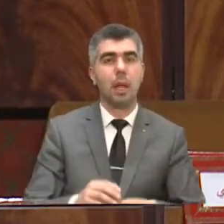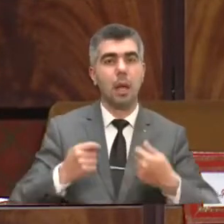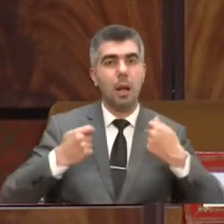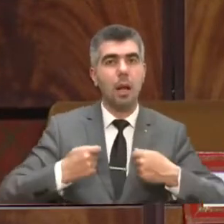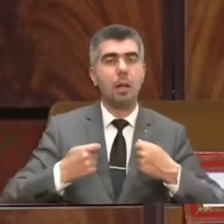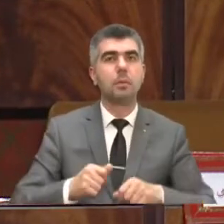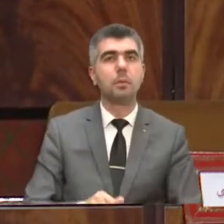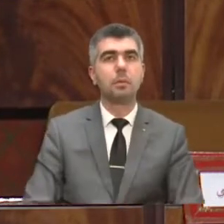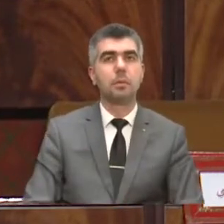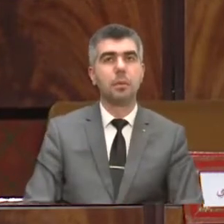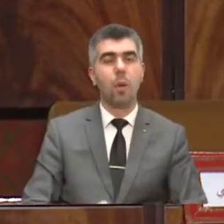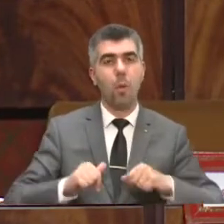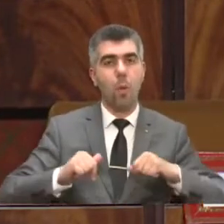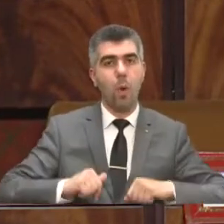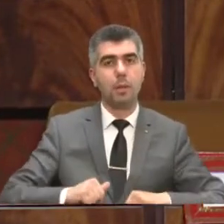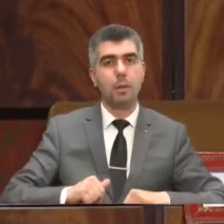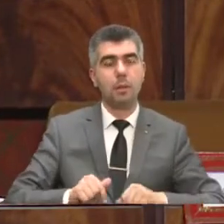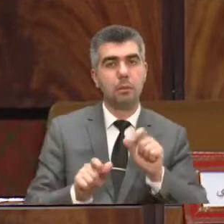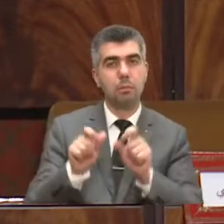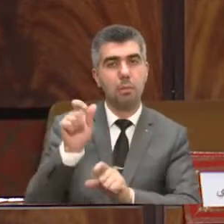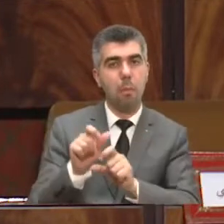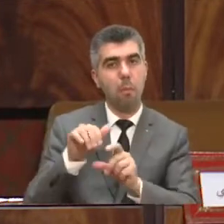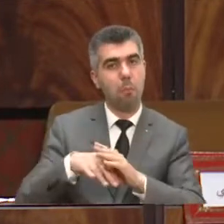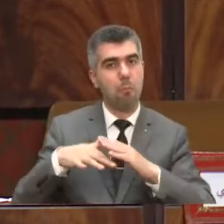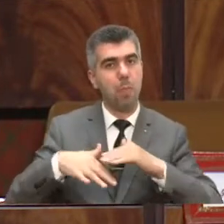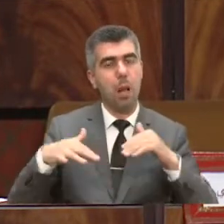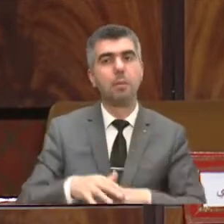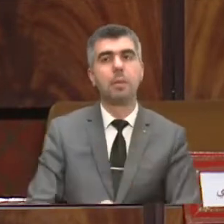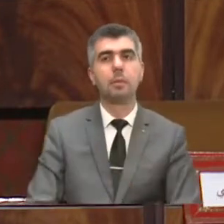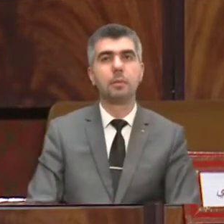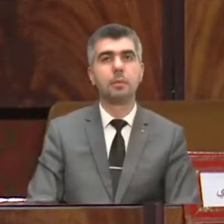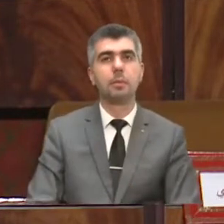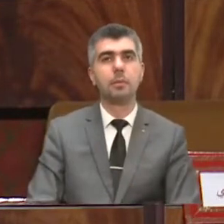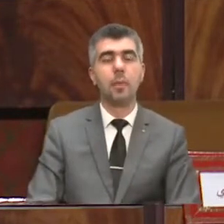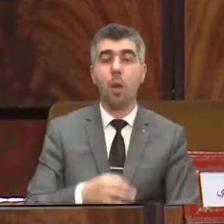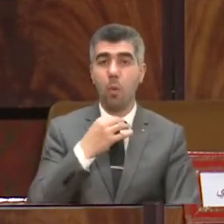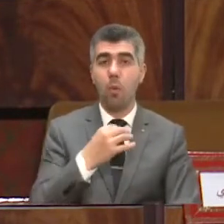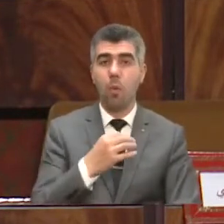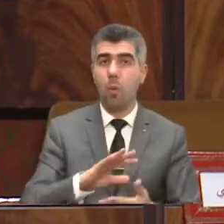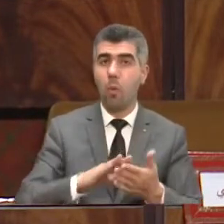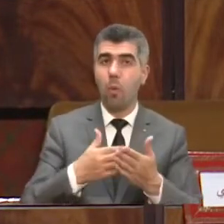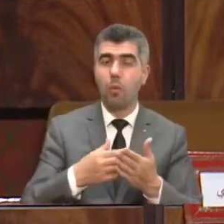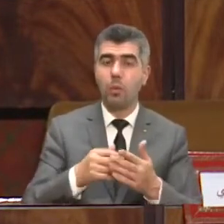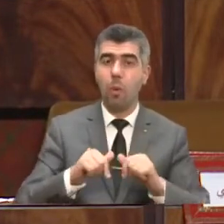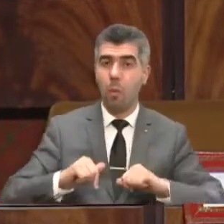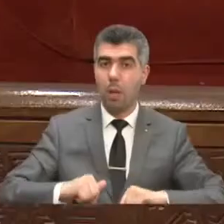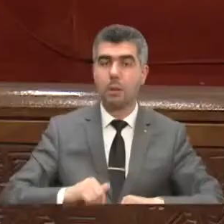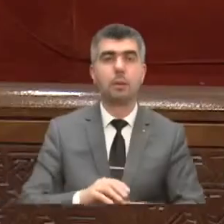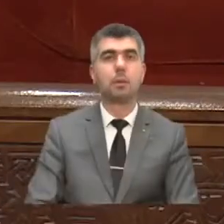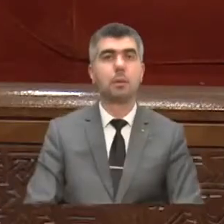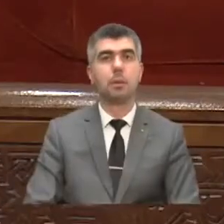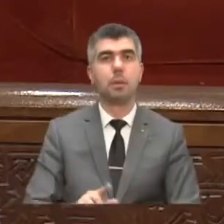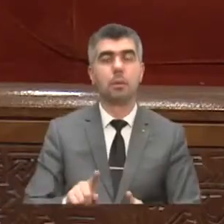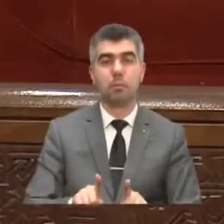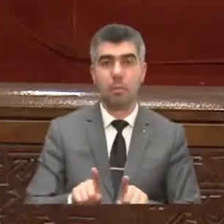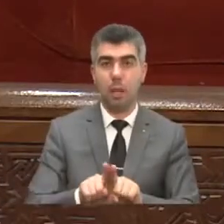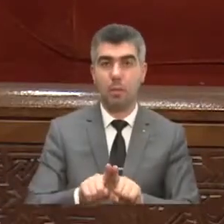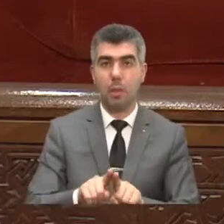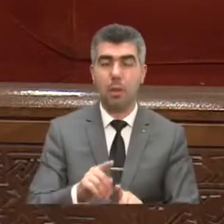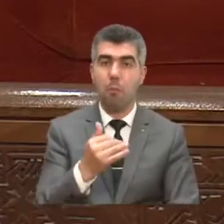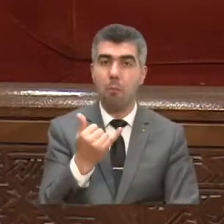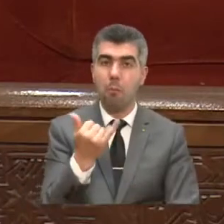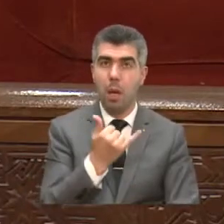الرئيس، السيد الوزير، السيدات والساده النواب المحترمين، لا يخفى عليكم السيد الوزير المحترم الدور الذي تطلع